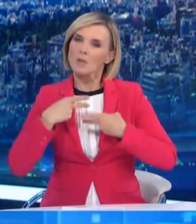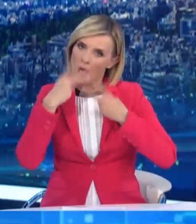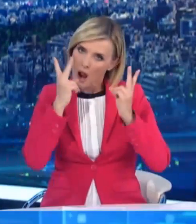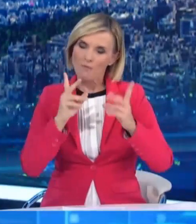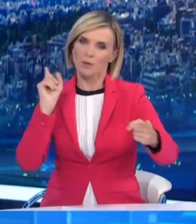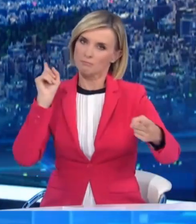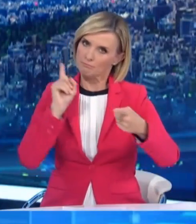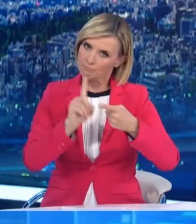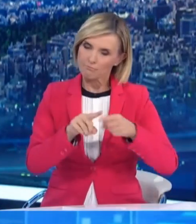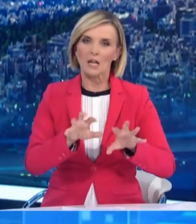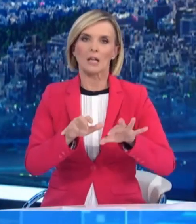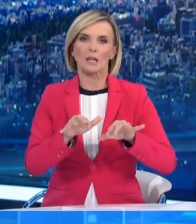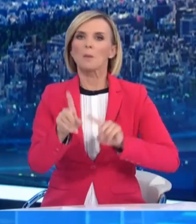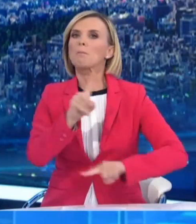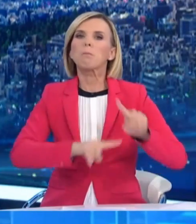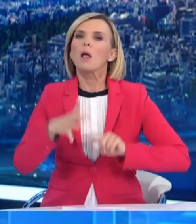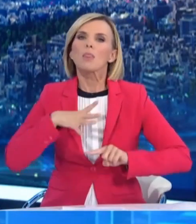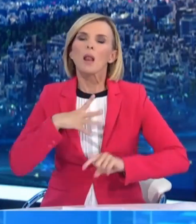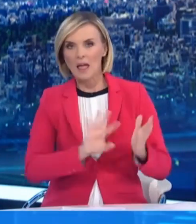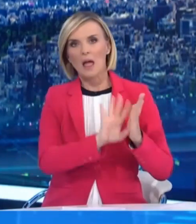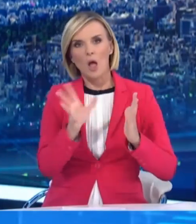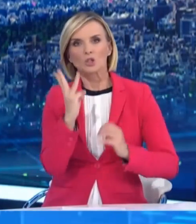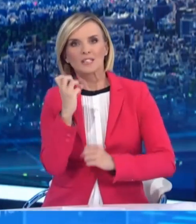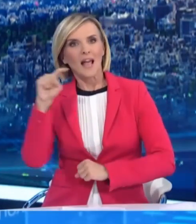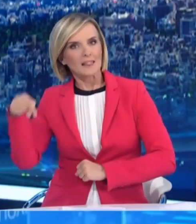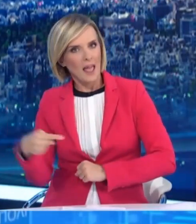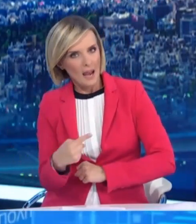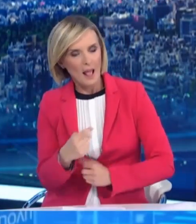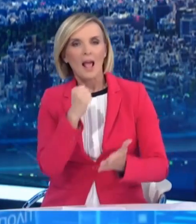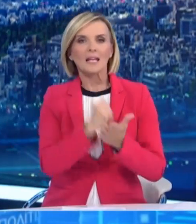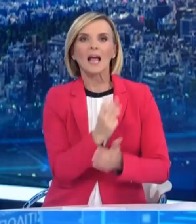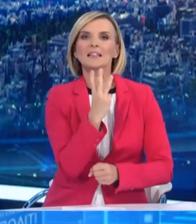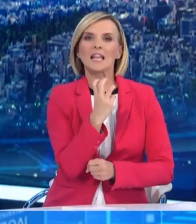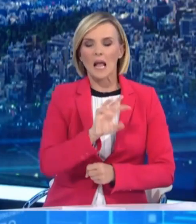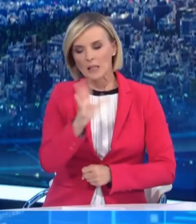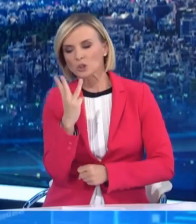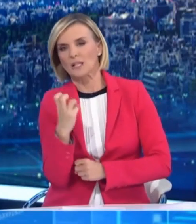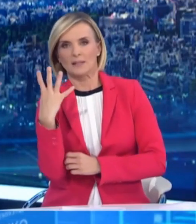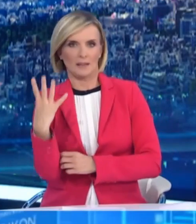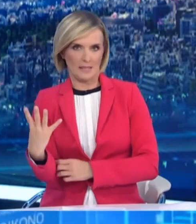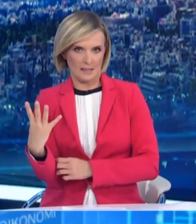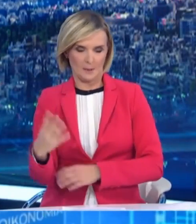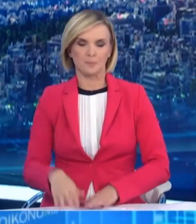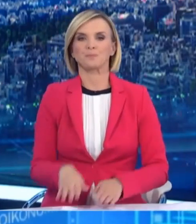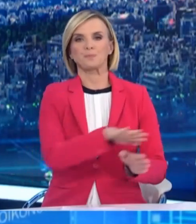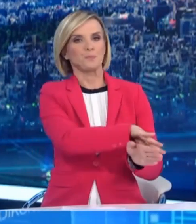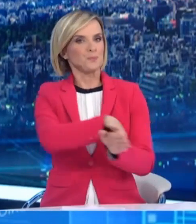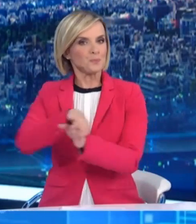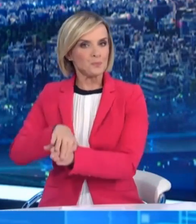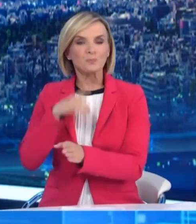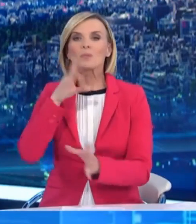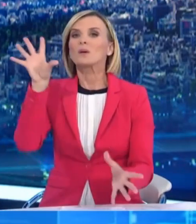ραντεβού και στα 4 διαθέσιμα εμβόλια. Τώρα σε σχέση με τον εμβολιασμό στα νησιά και την επιχείρηση Γαλάζια